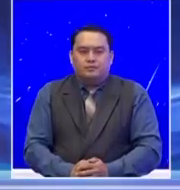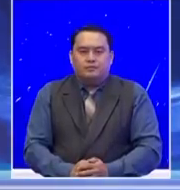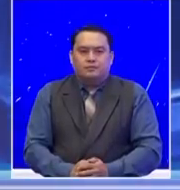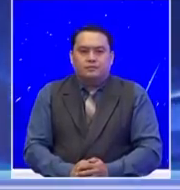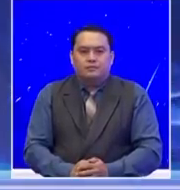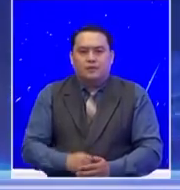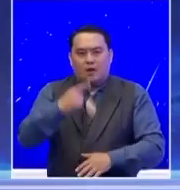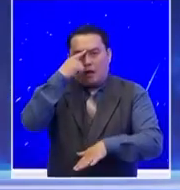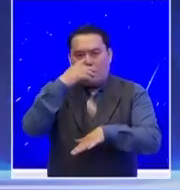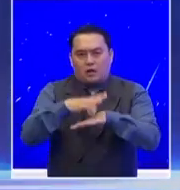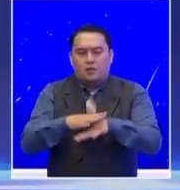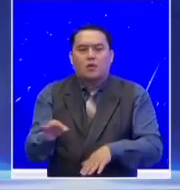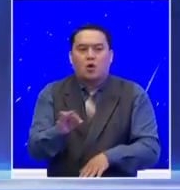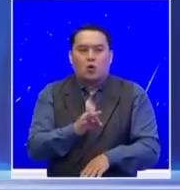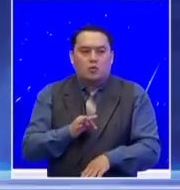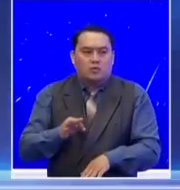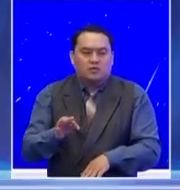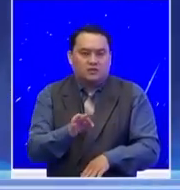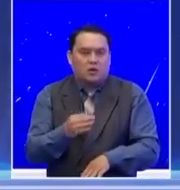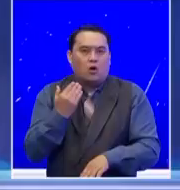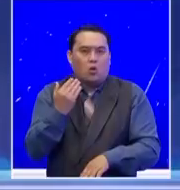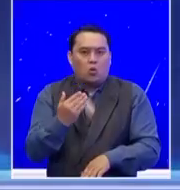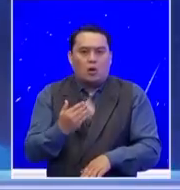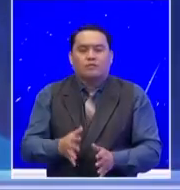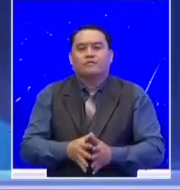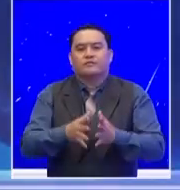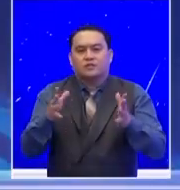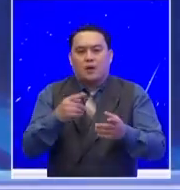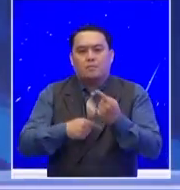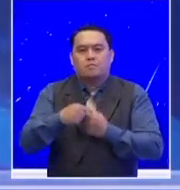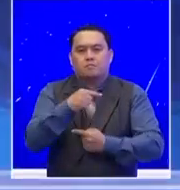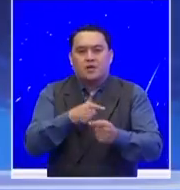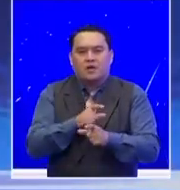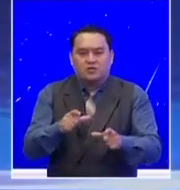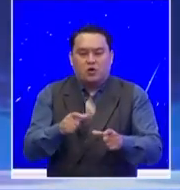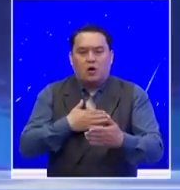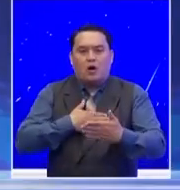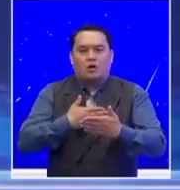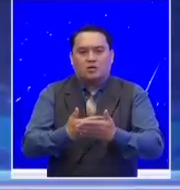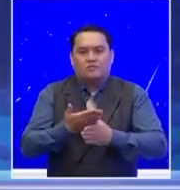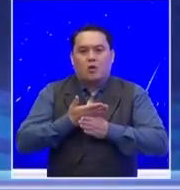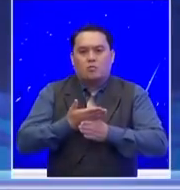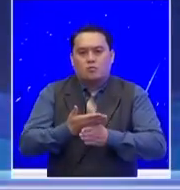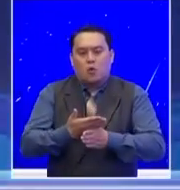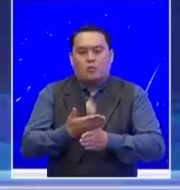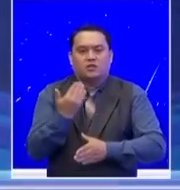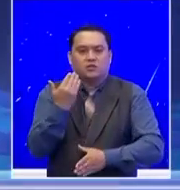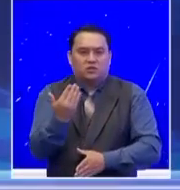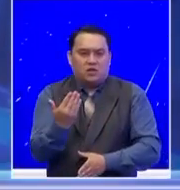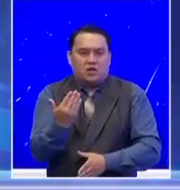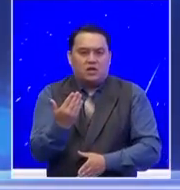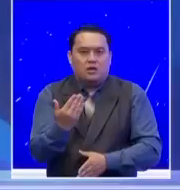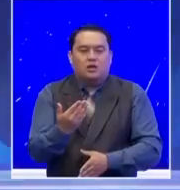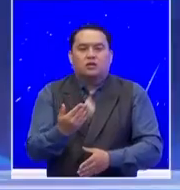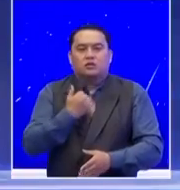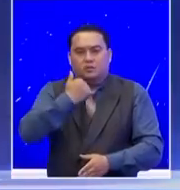От имени акима области Баталова Амандыка Габасовича выражаю всем предпринимателям, ставшим инициаторами этой гуманитарной акции,